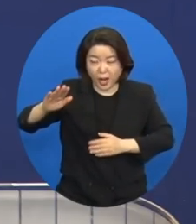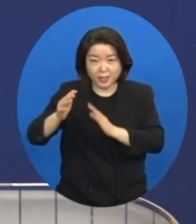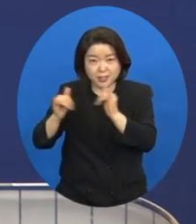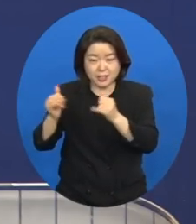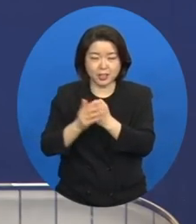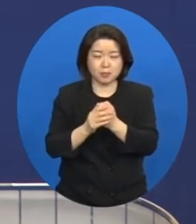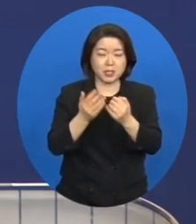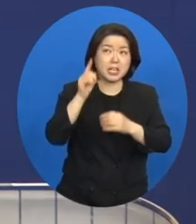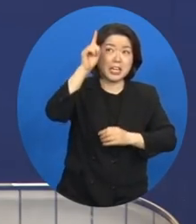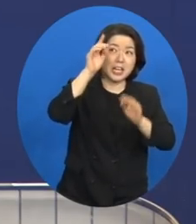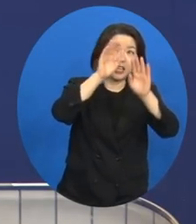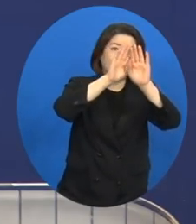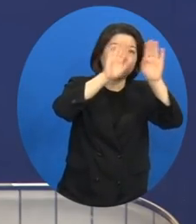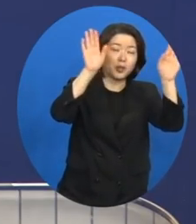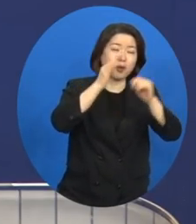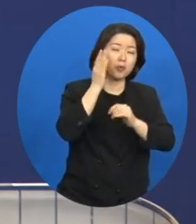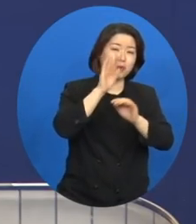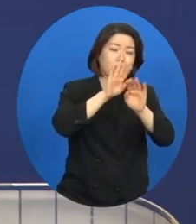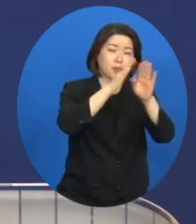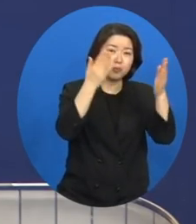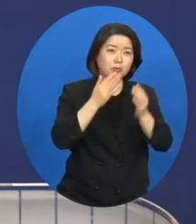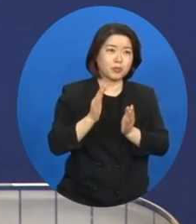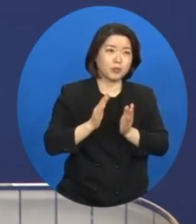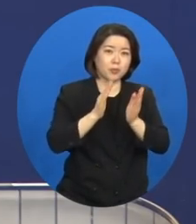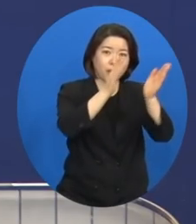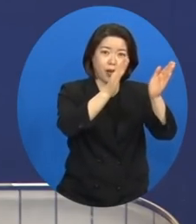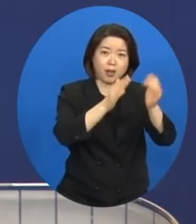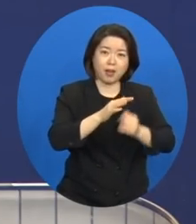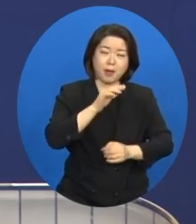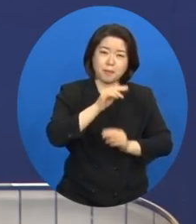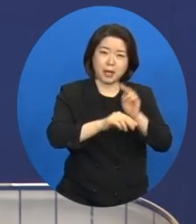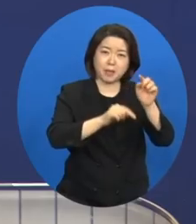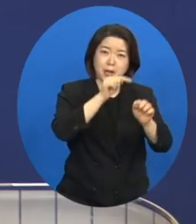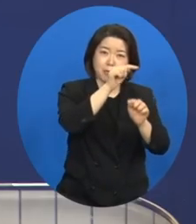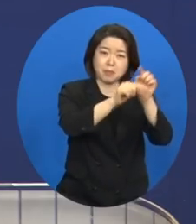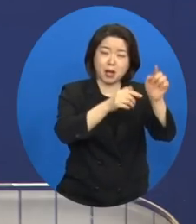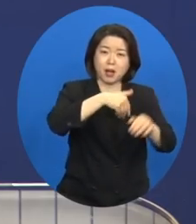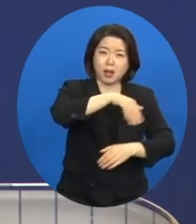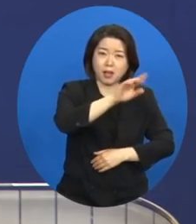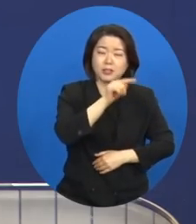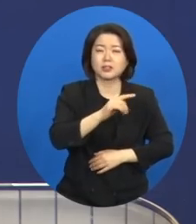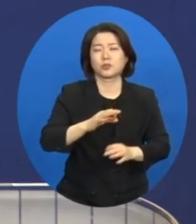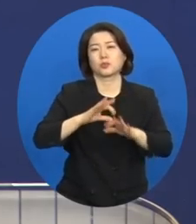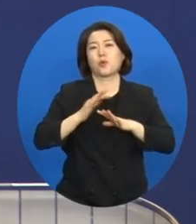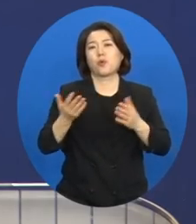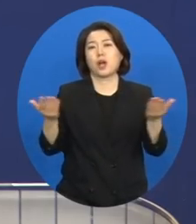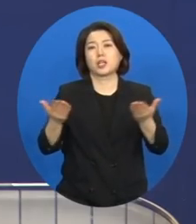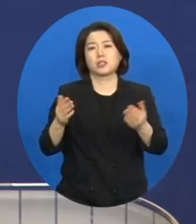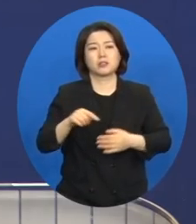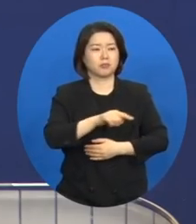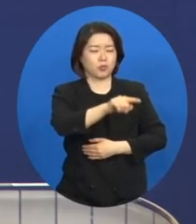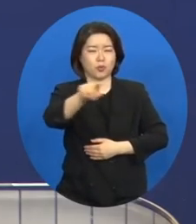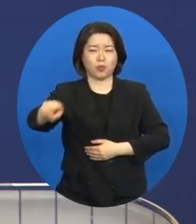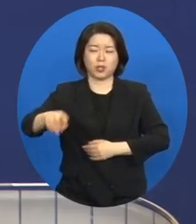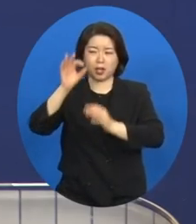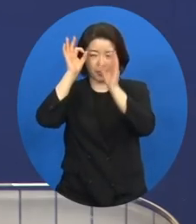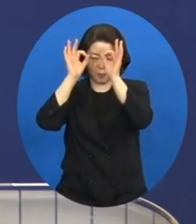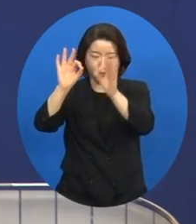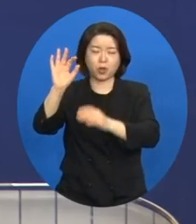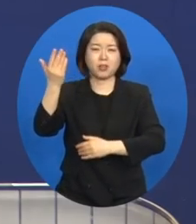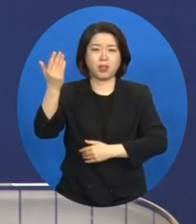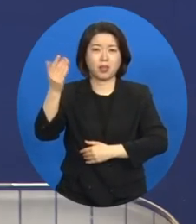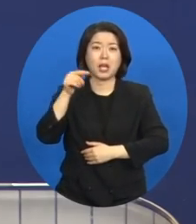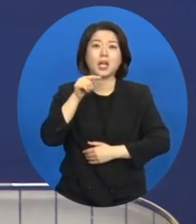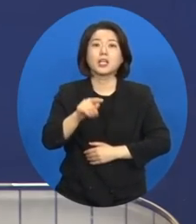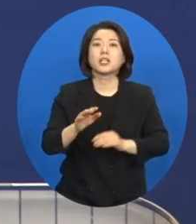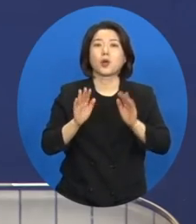문을 향하여서 그 계단을 밟고 하나님께로 나아가는 그 놀라운 역사를 너희가 보게 될 거야. 이것이